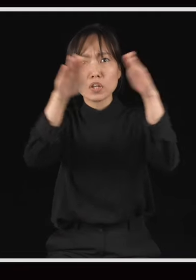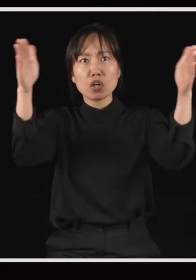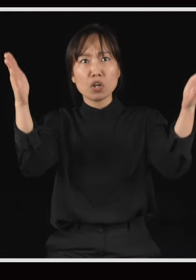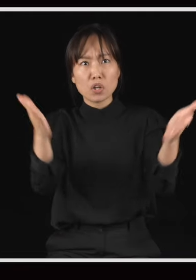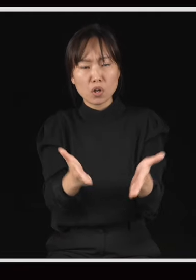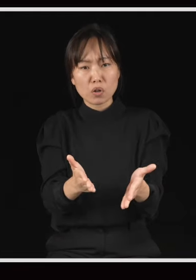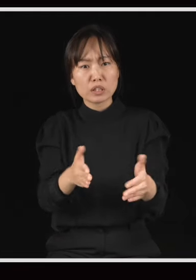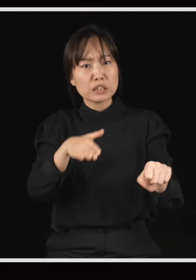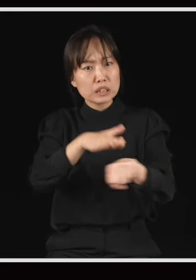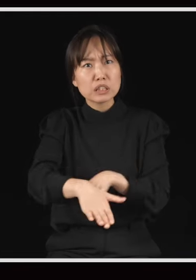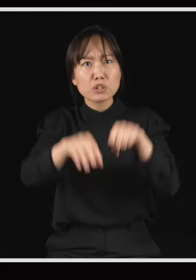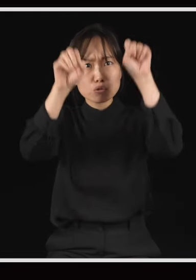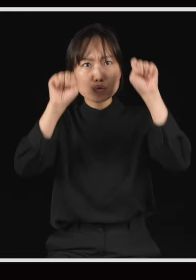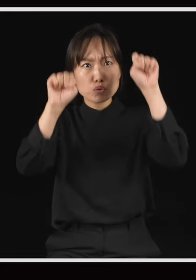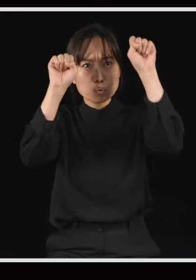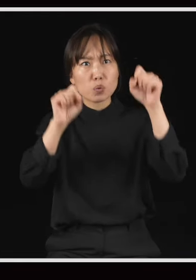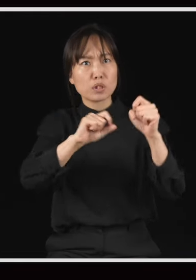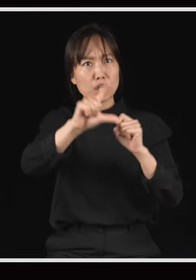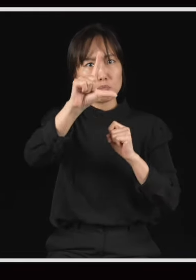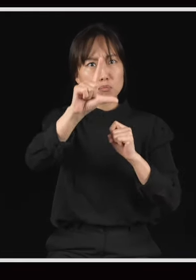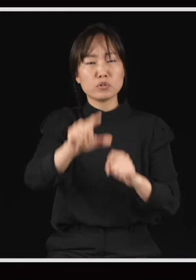수영 운동을 하시는 경우가 많아요.